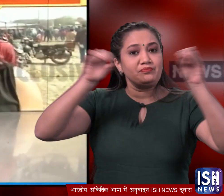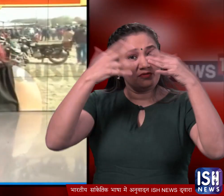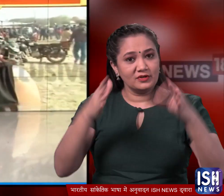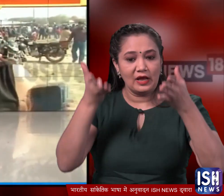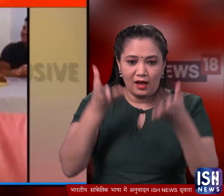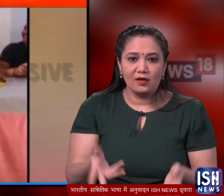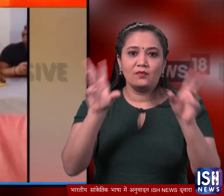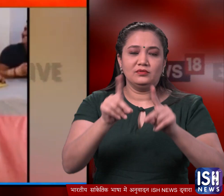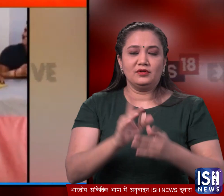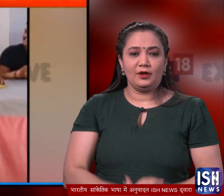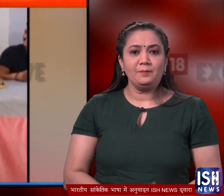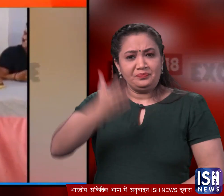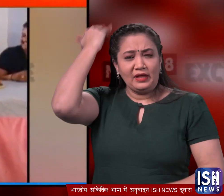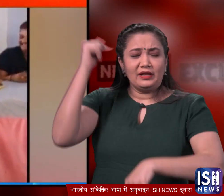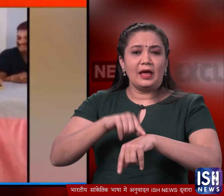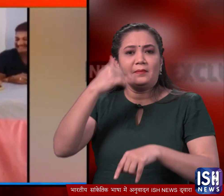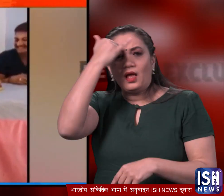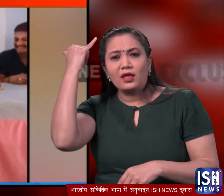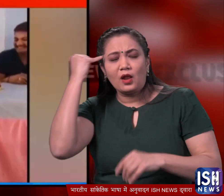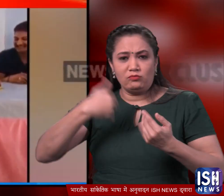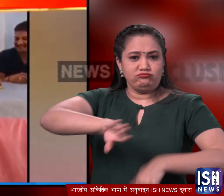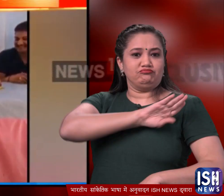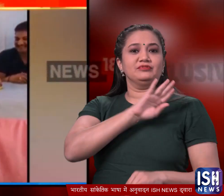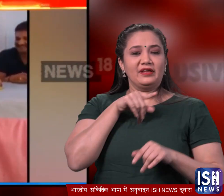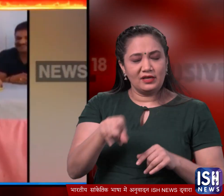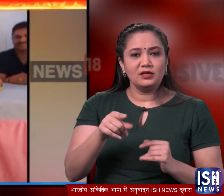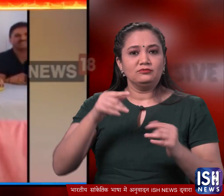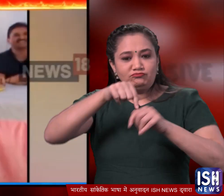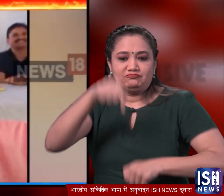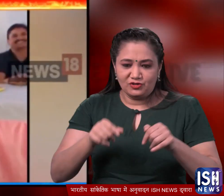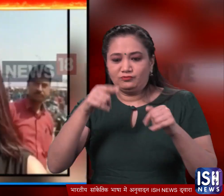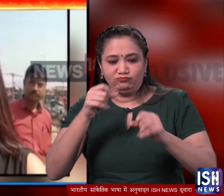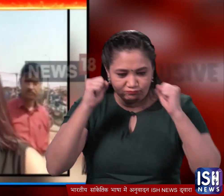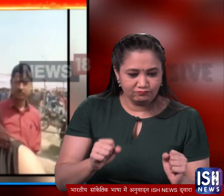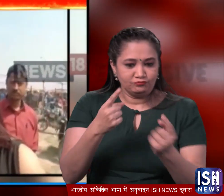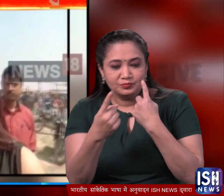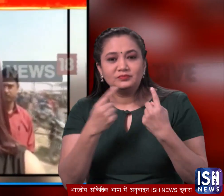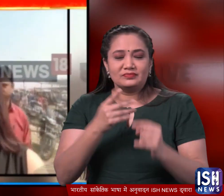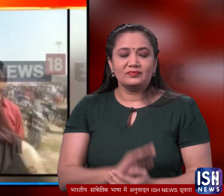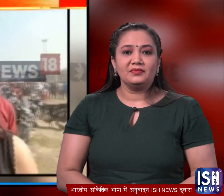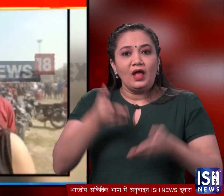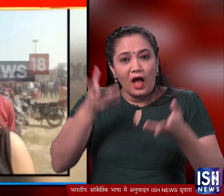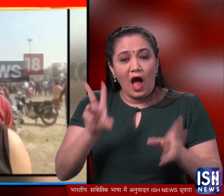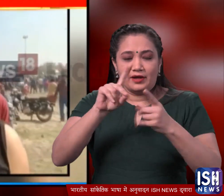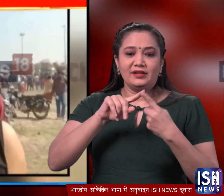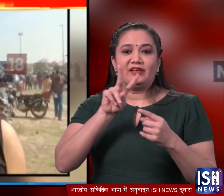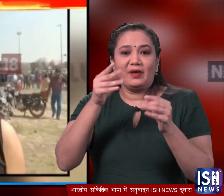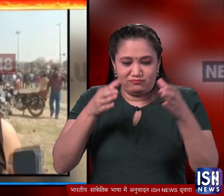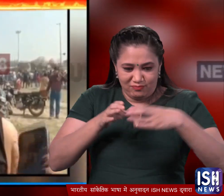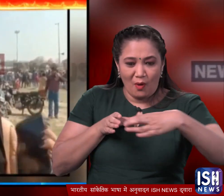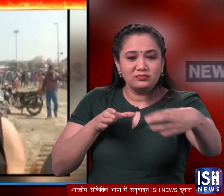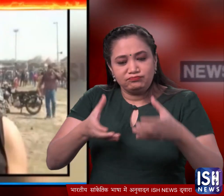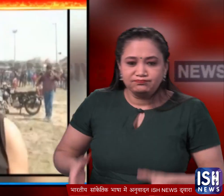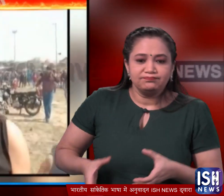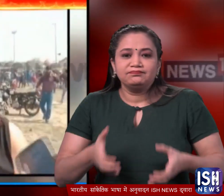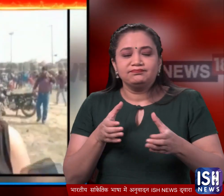थी और उस वक्त वो पीली साड़ी पहनकर वोटिंग करवाने के लिए पहुंची थी। इस बार फिर रीना द्विवेदी ईवीएम हाथ में लेकर